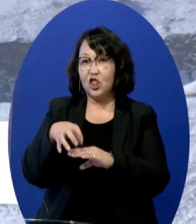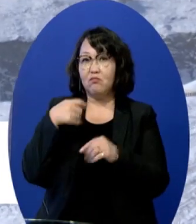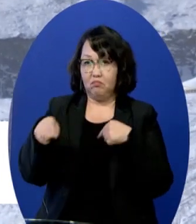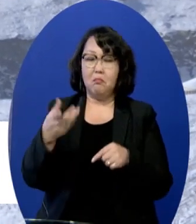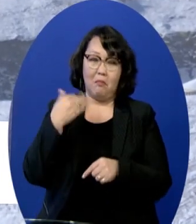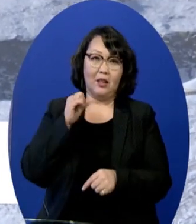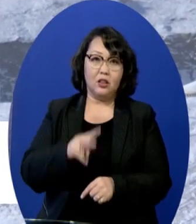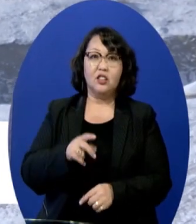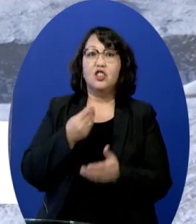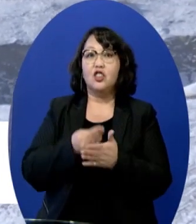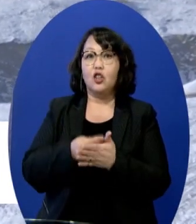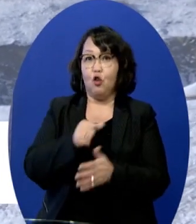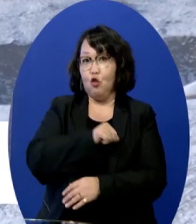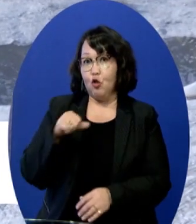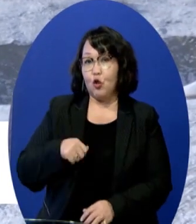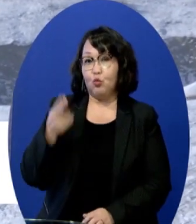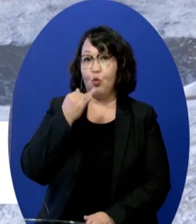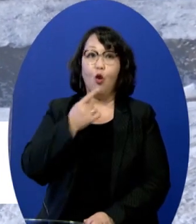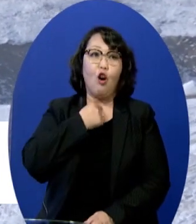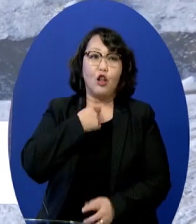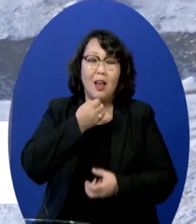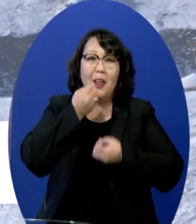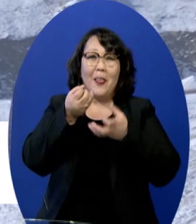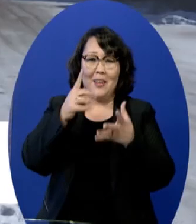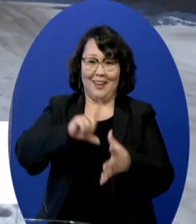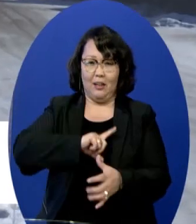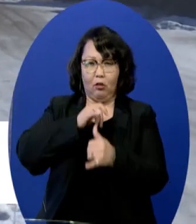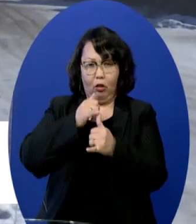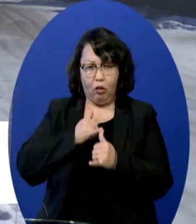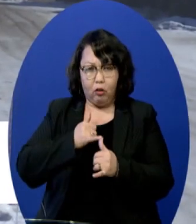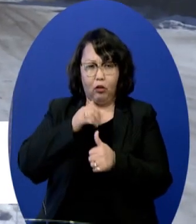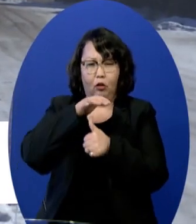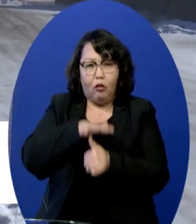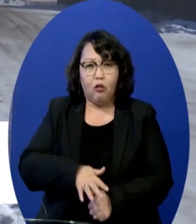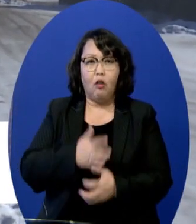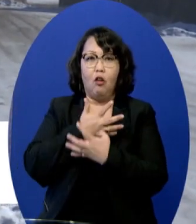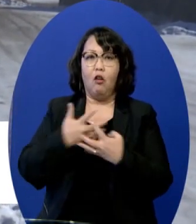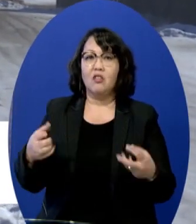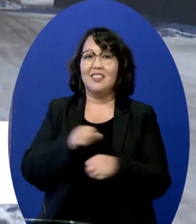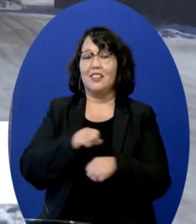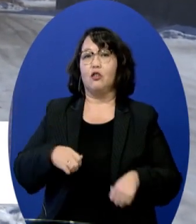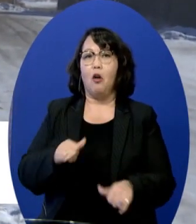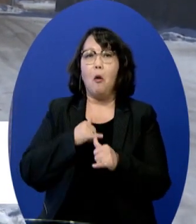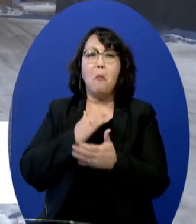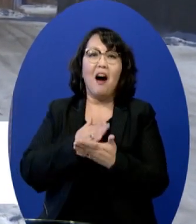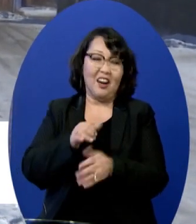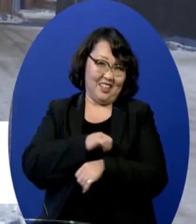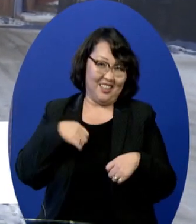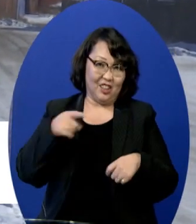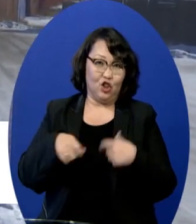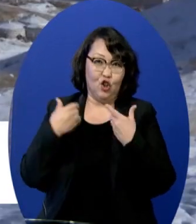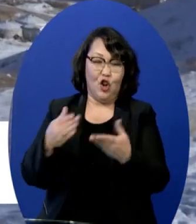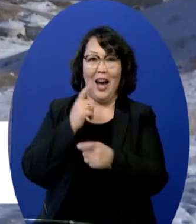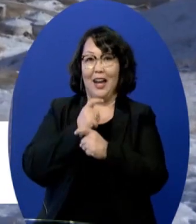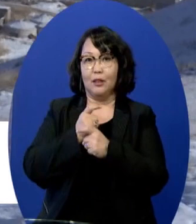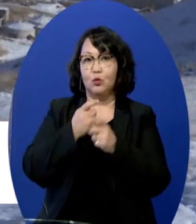ердөө нэг жишээ. Өөрийн дуу хоолойгоо олонд хүргэж чадахгүй байгаа эрхэн зөрчигдсэн энэ мэт олон тохиолдол амьдрал дунд бий. Эдгээр иргэдэд хүрэх ёстой халамж үйлчилгээг